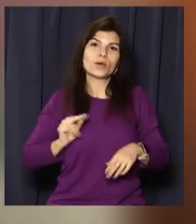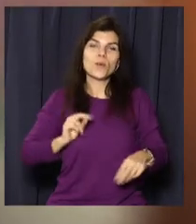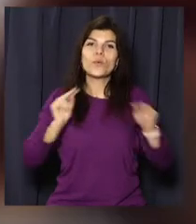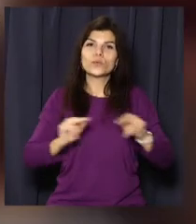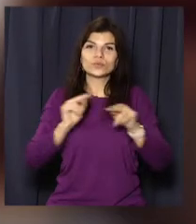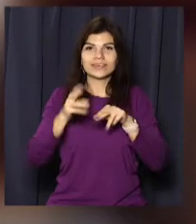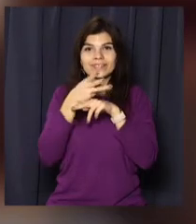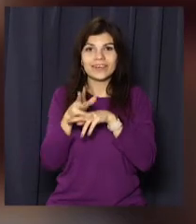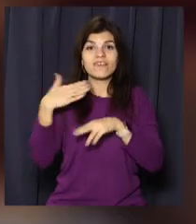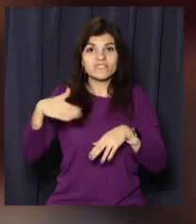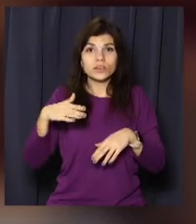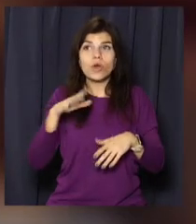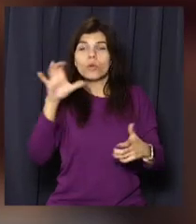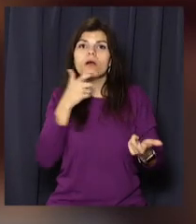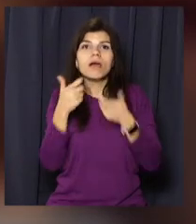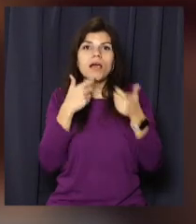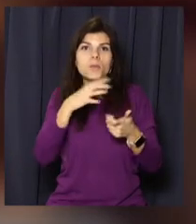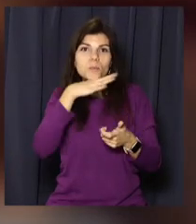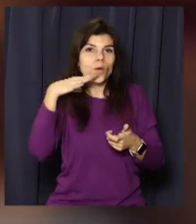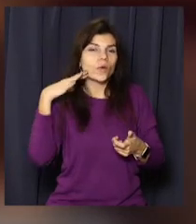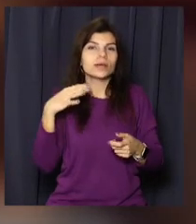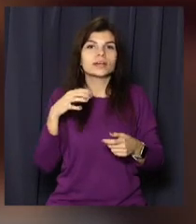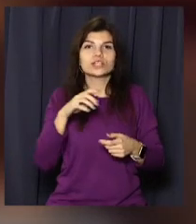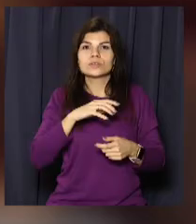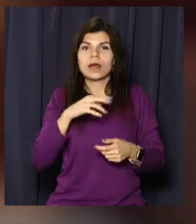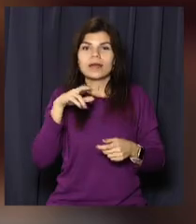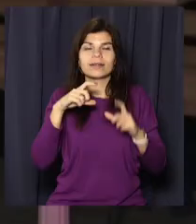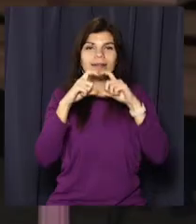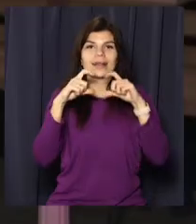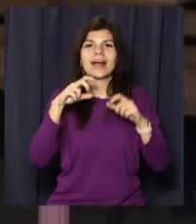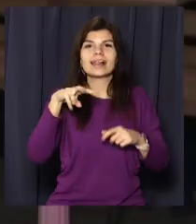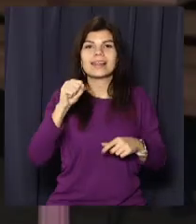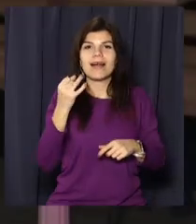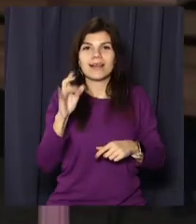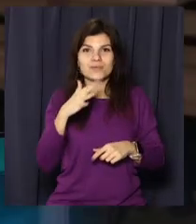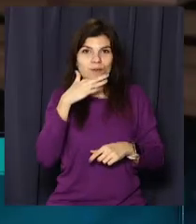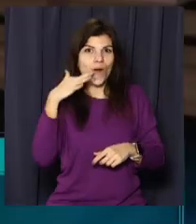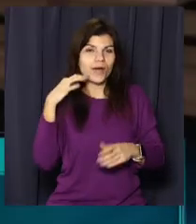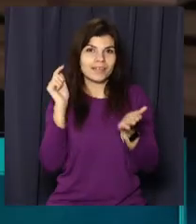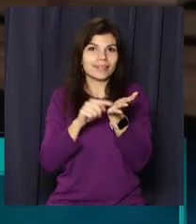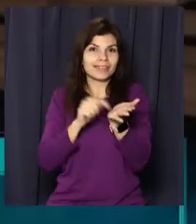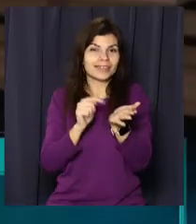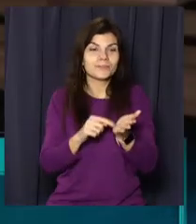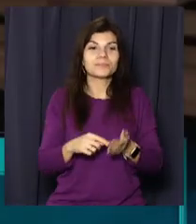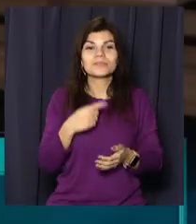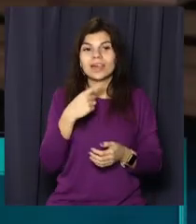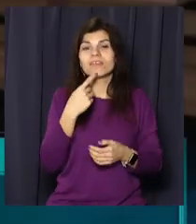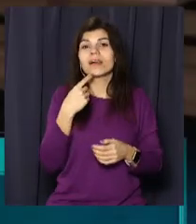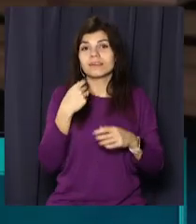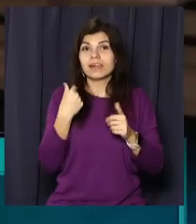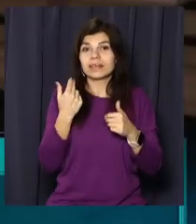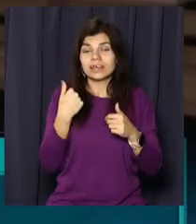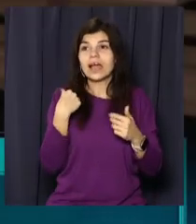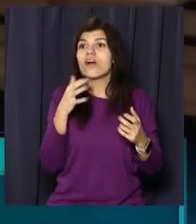викладача. Її відео збирають мільйони переглядів та сотні тисяч лайків. Знімаю так звані тренди, які круто